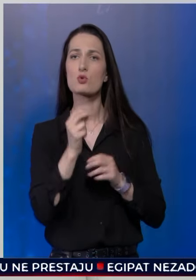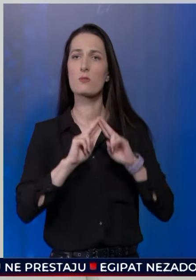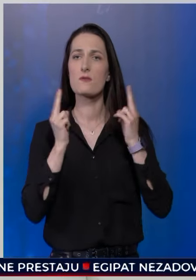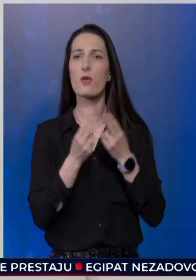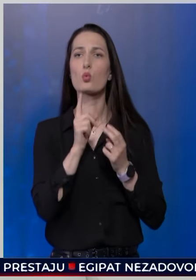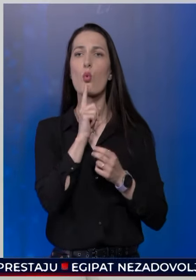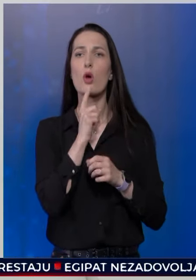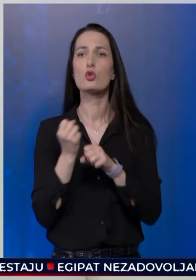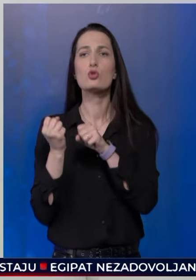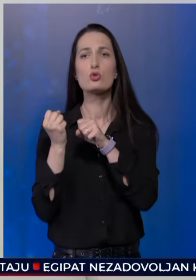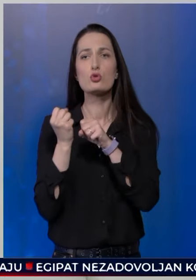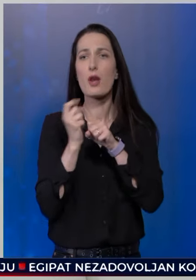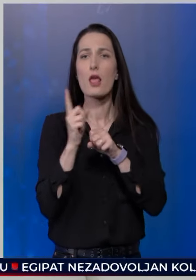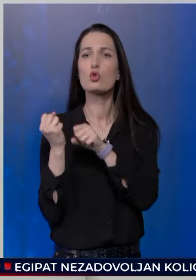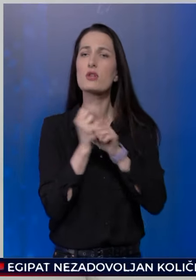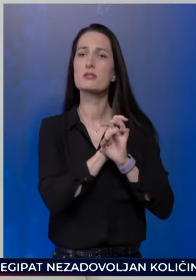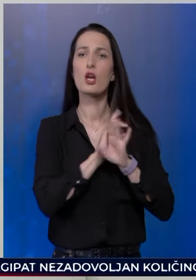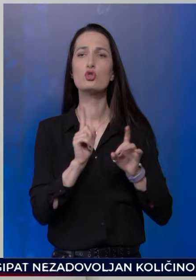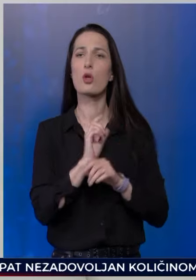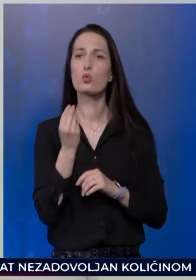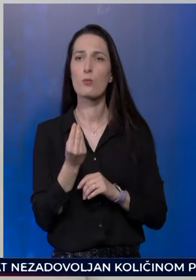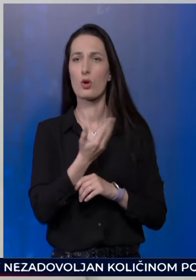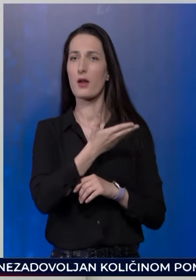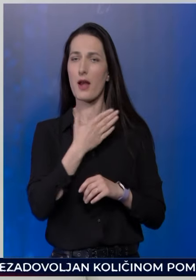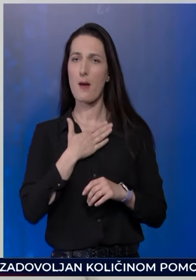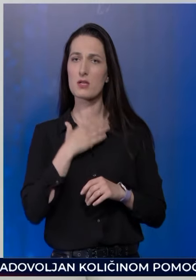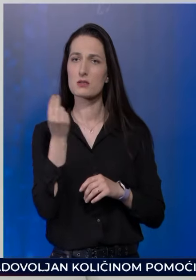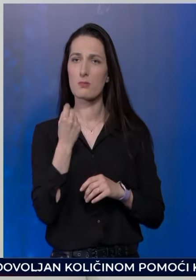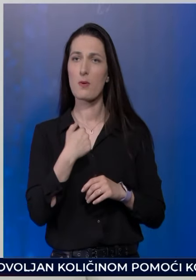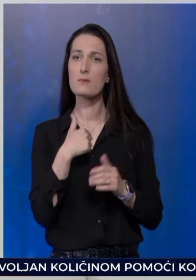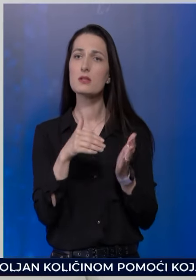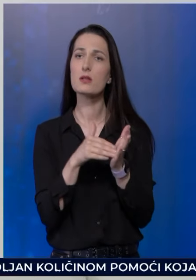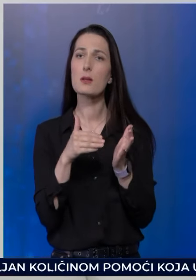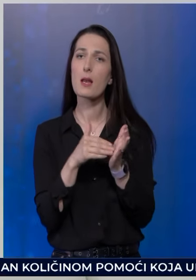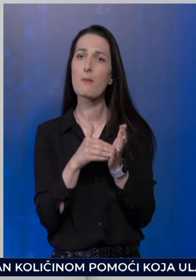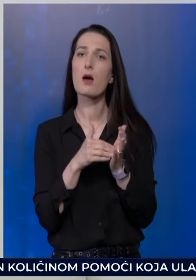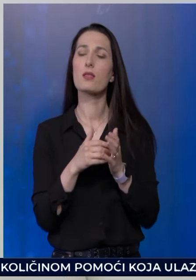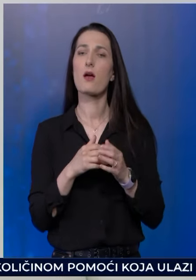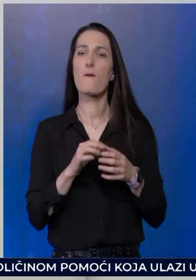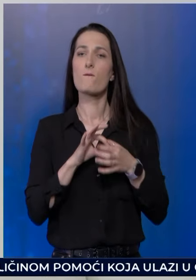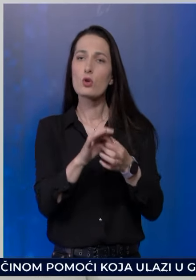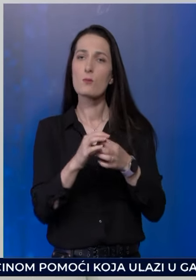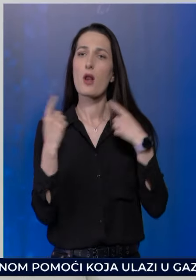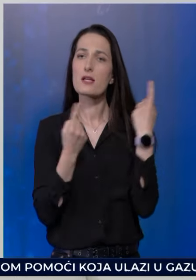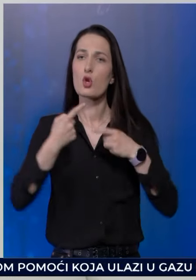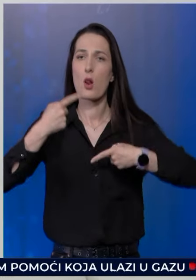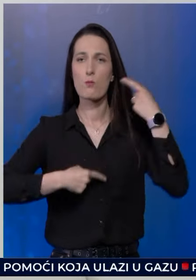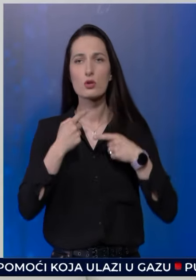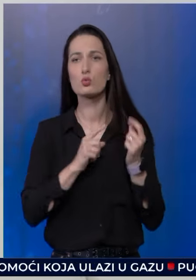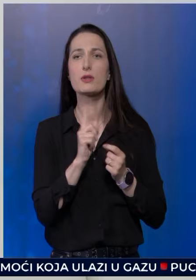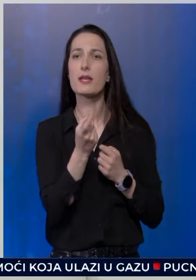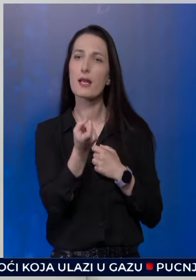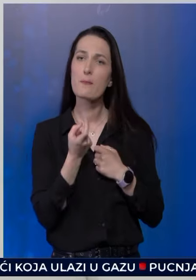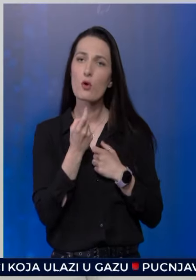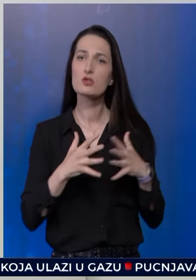o srpskom svetu, koje su, ja mogu slobodno reći, ne donose ništa dobro nama Srbima. Na mi treba da vodimo jednu racionalnu